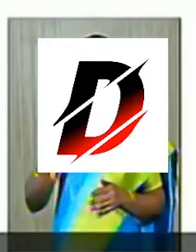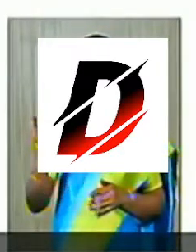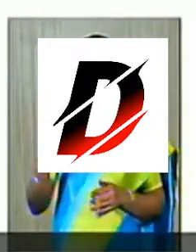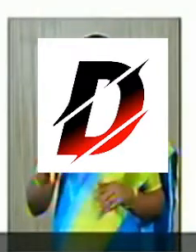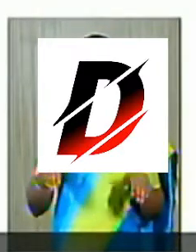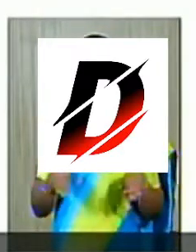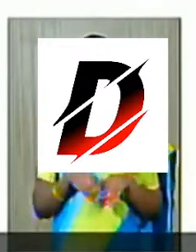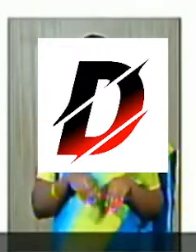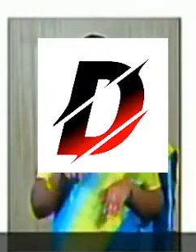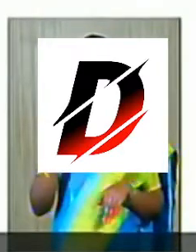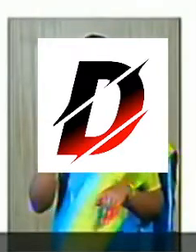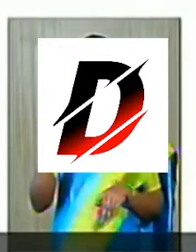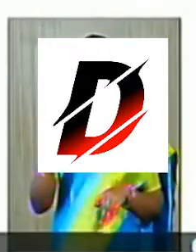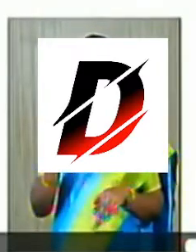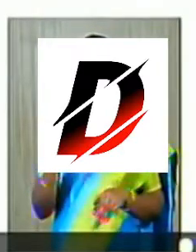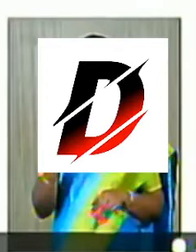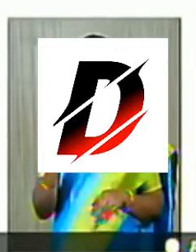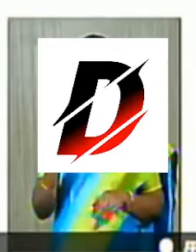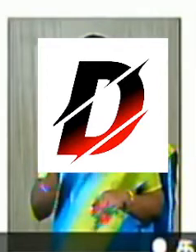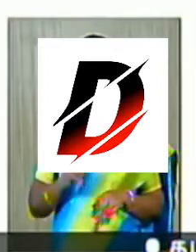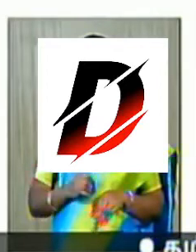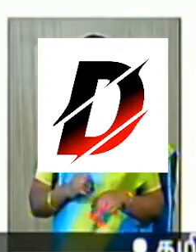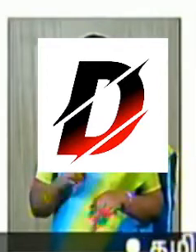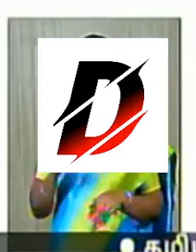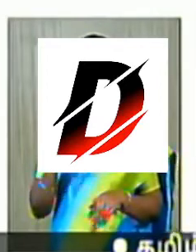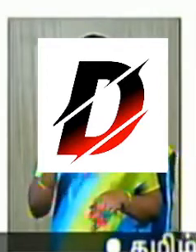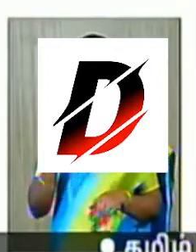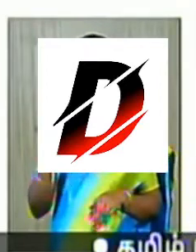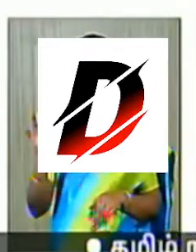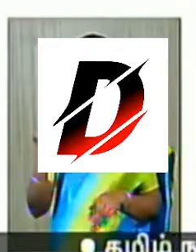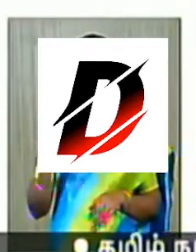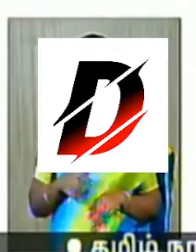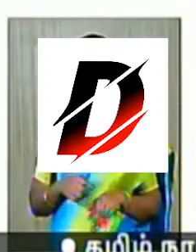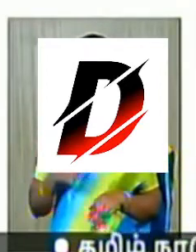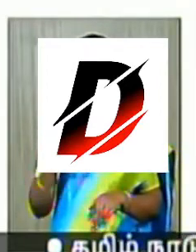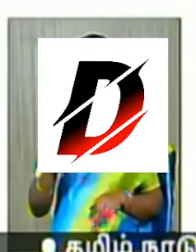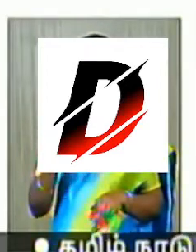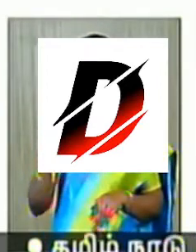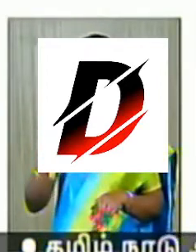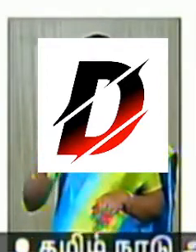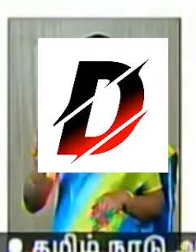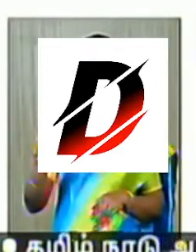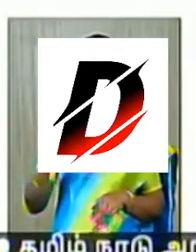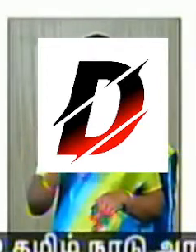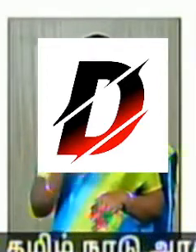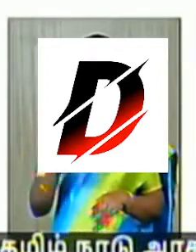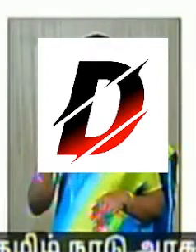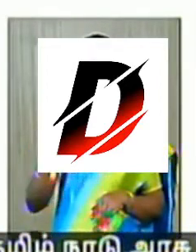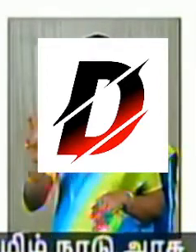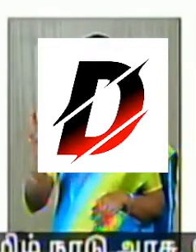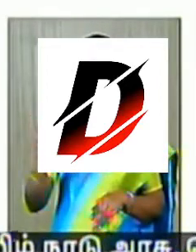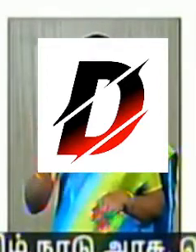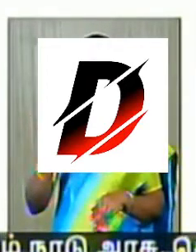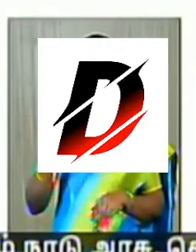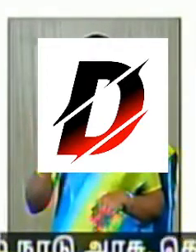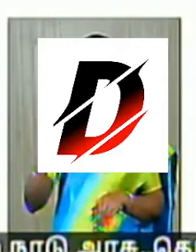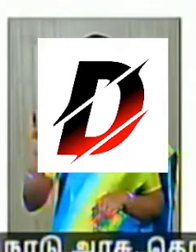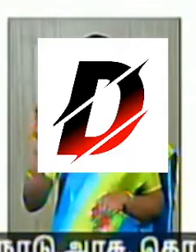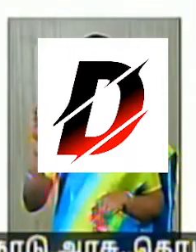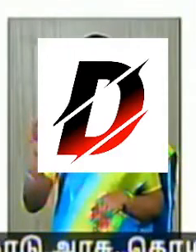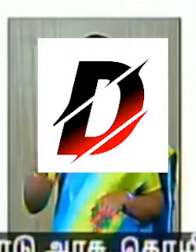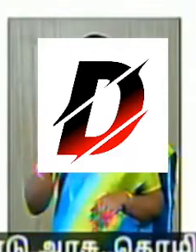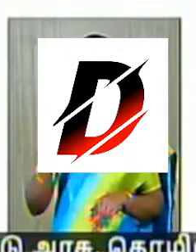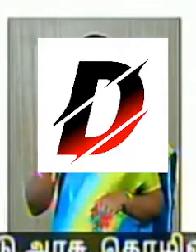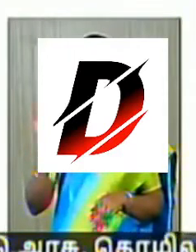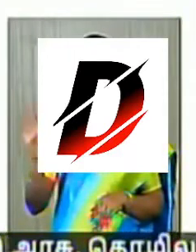மைனஸ் அஞ்சு, ஒன்றில் மைனஸ் ஒன்பது கழிச்சால் மைனஸ் எட்டு, சைஃபோரில் மைனஸ் ஒன்பது கழிச்சா மைனஸ் ஒன்பது, அந்த மாதிரி கூட்டு போயிட்டே இருக்கலாம். அப்போ இந்த